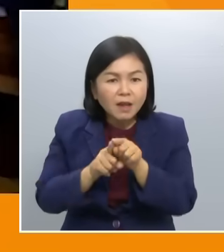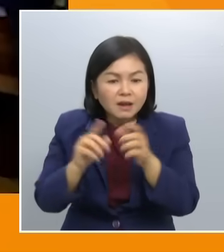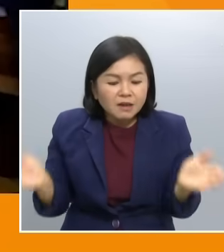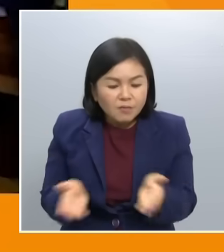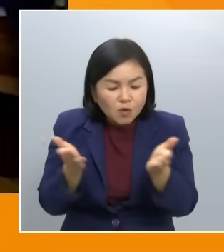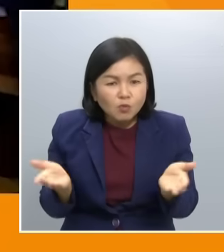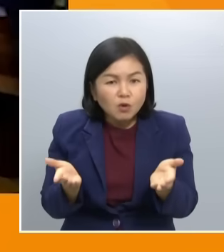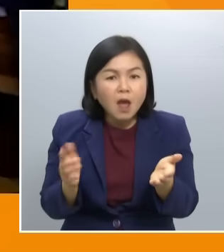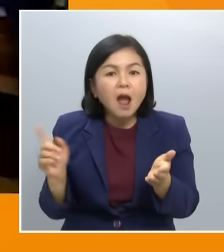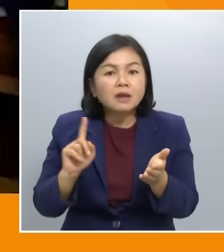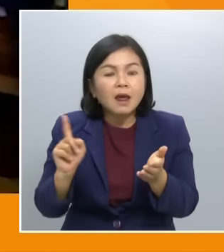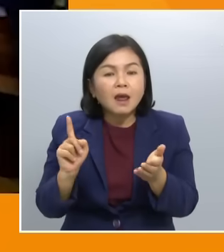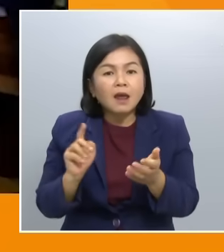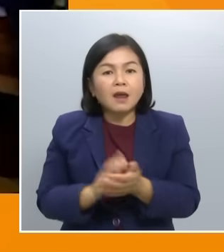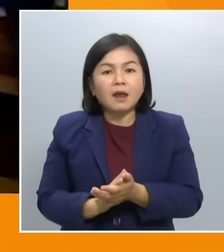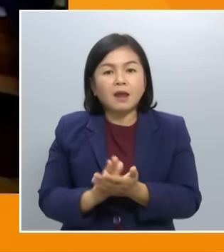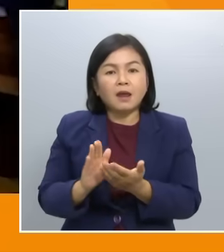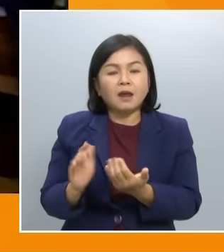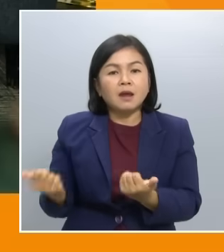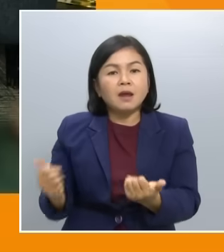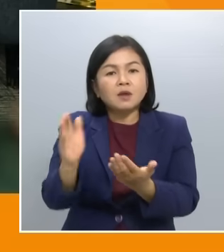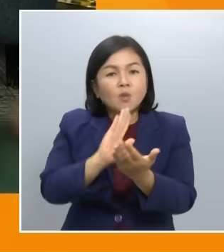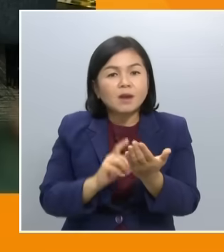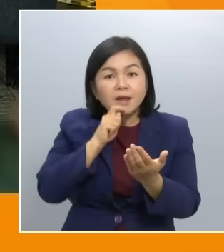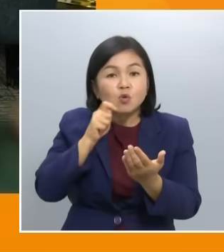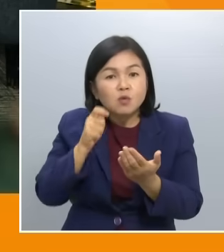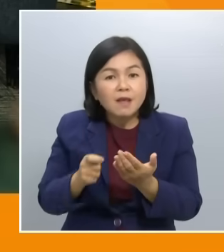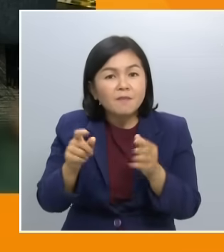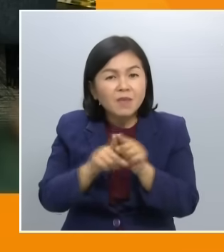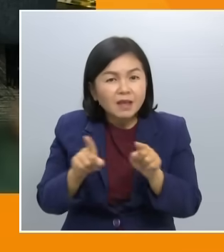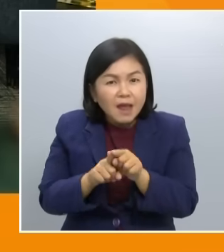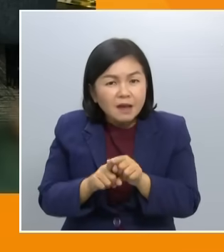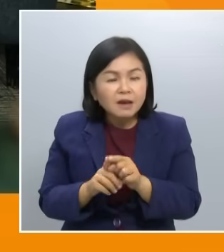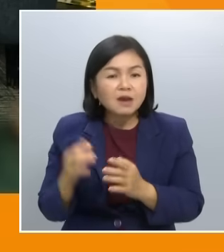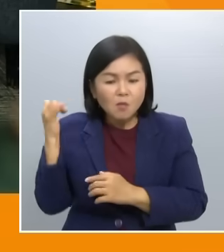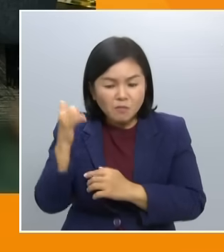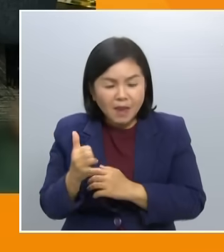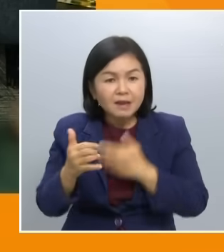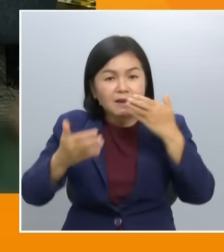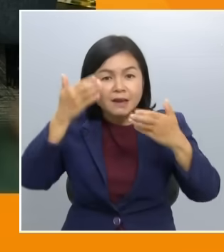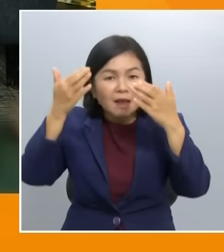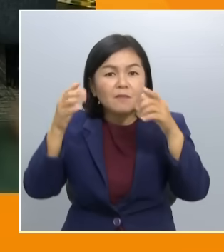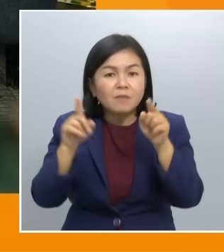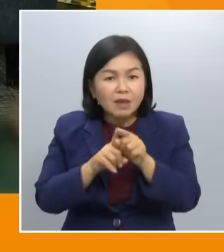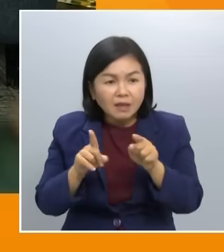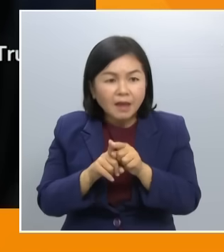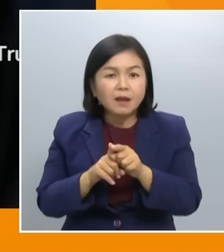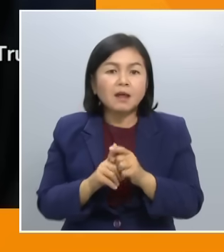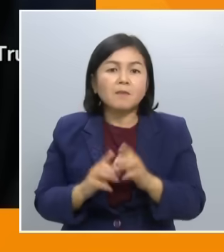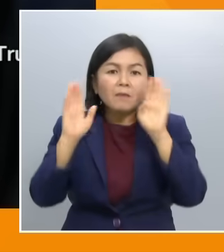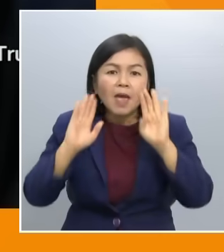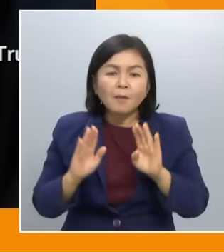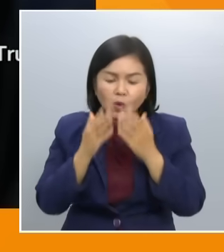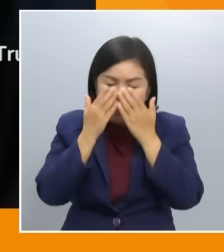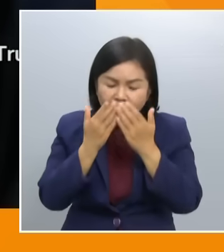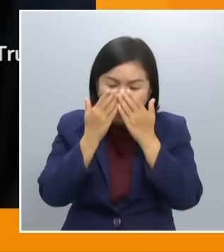การเข้ามาของยูเครนหรือเมื่อครั้งต้องไปร่วมงานเกรย์พราย ซึ่งวันนั้นน่ะถือเป็นวันอีดของศาสนาอิสลามด้ว